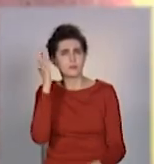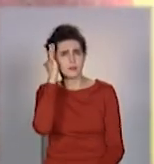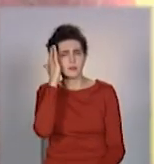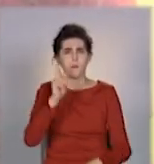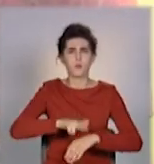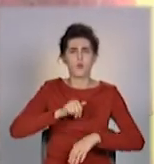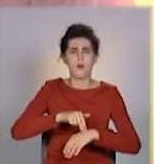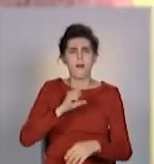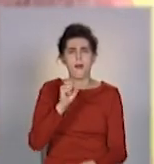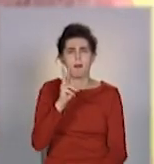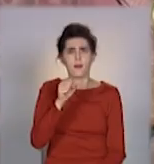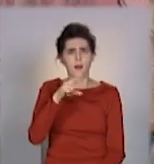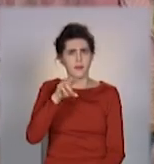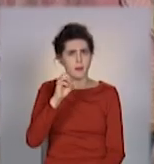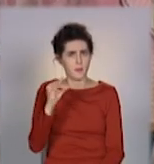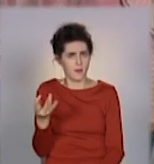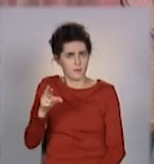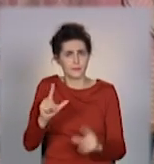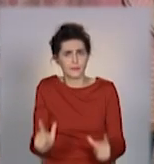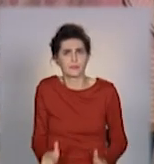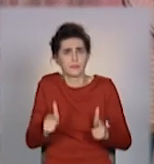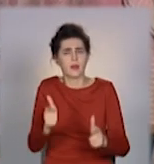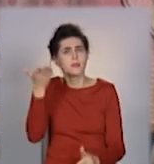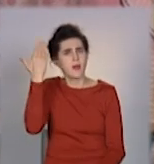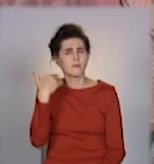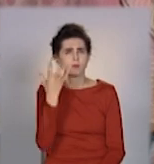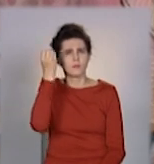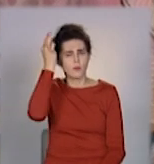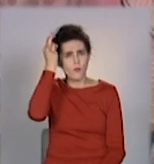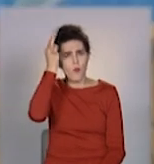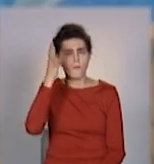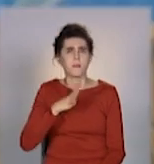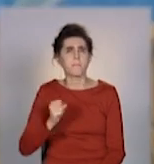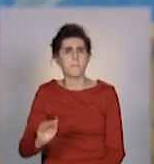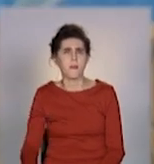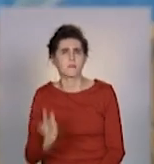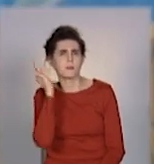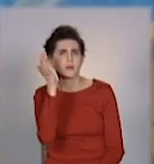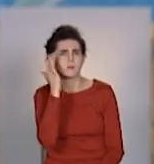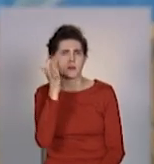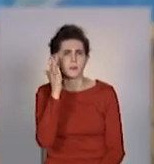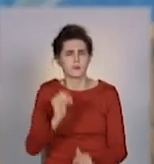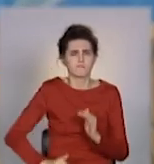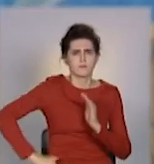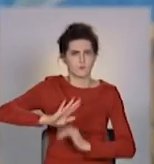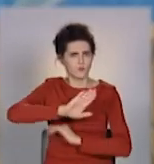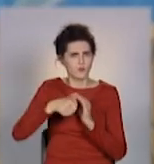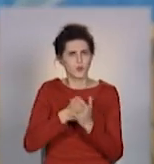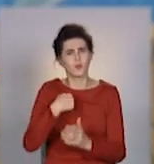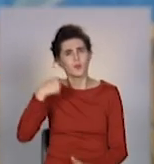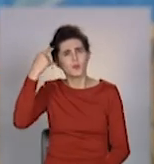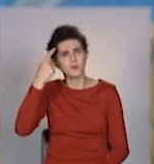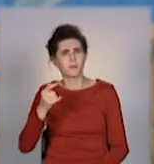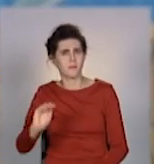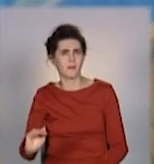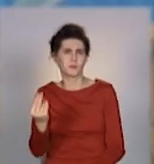поліцейської академії. Такий вибір зробила ще у дитячому садку. Думали, що одразу шутка. Потім перша начальна школа,